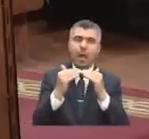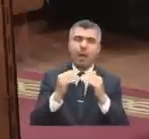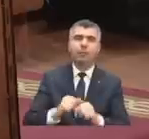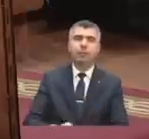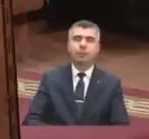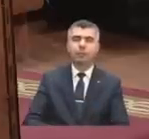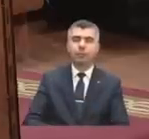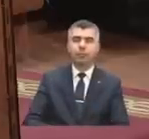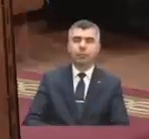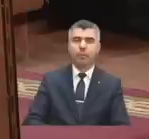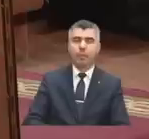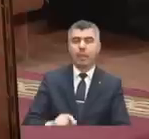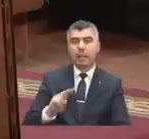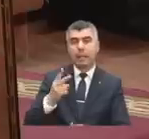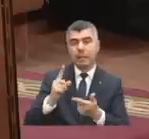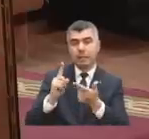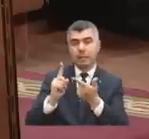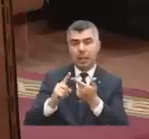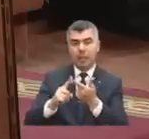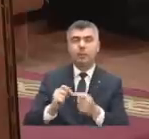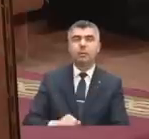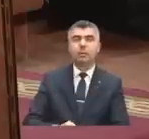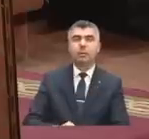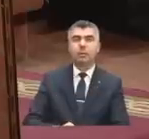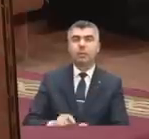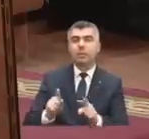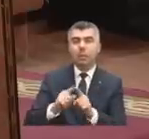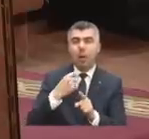الاولى الثانيه الخصص